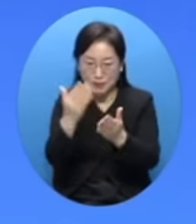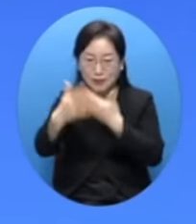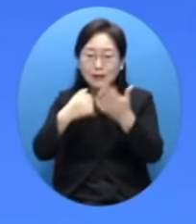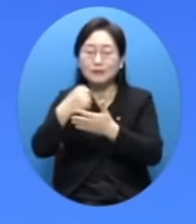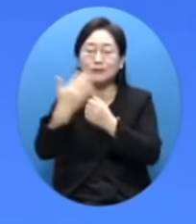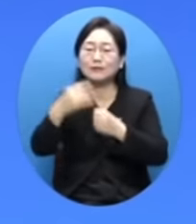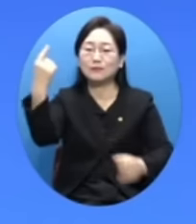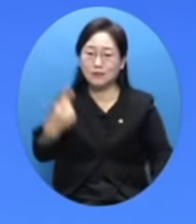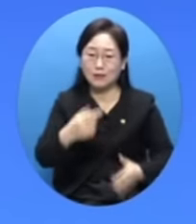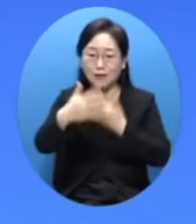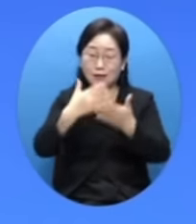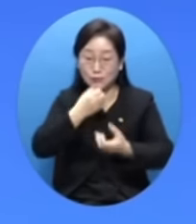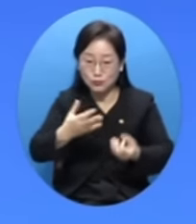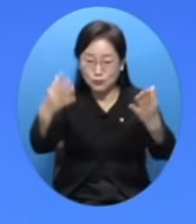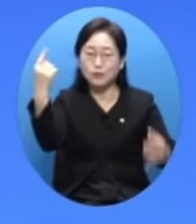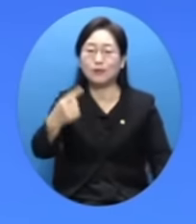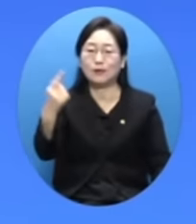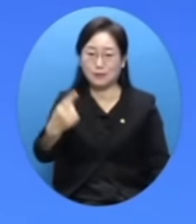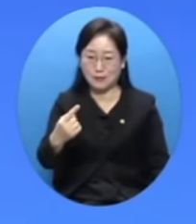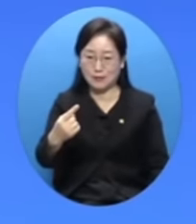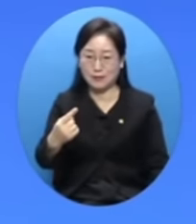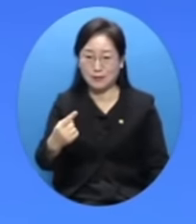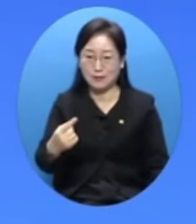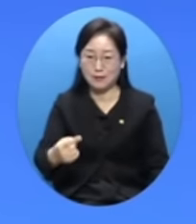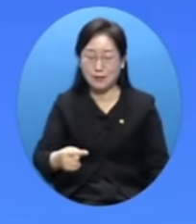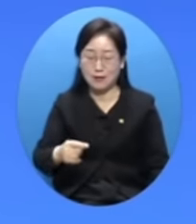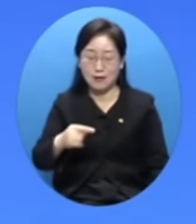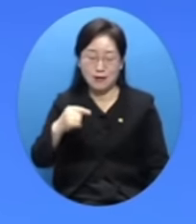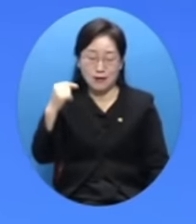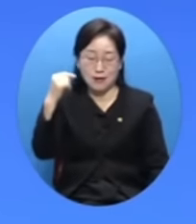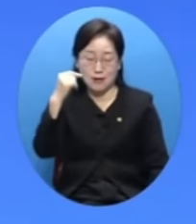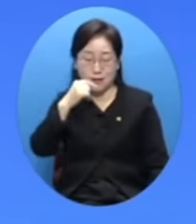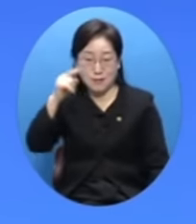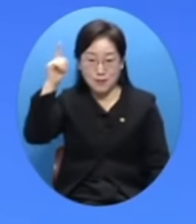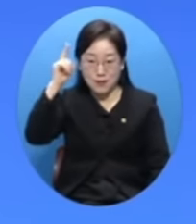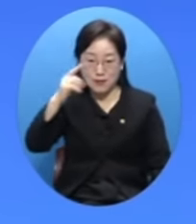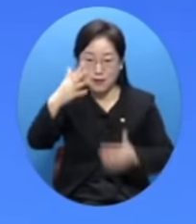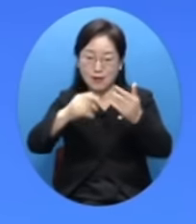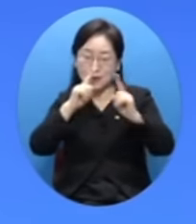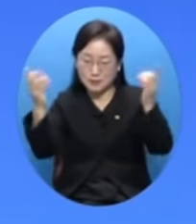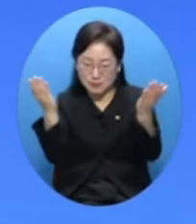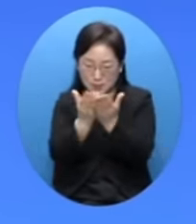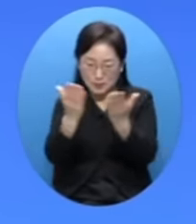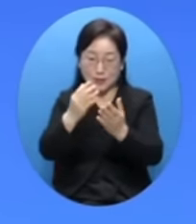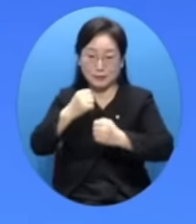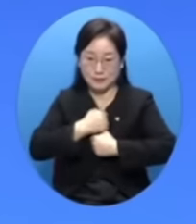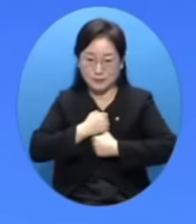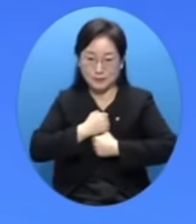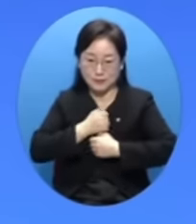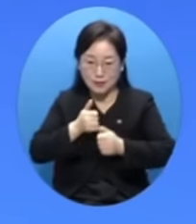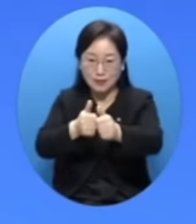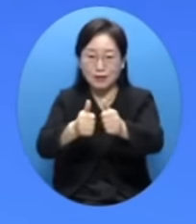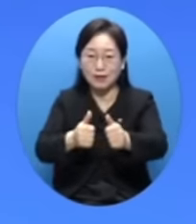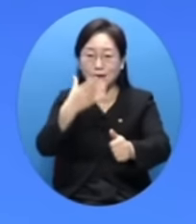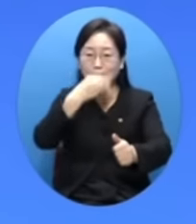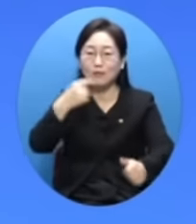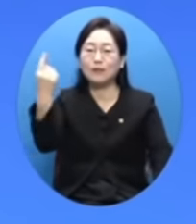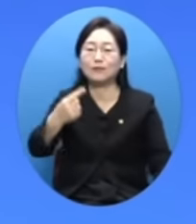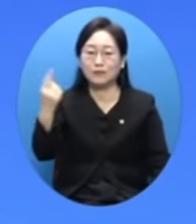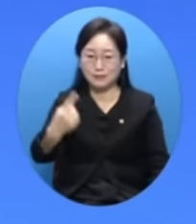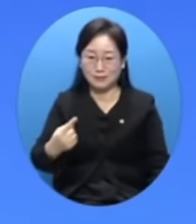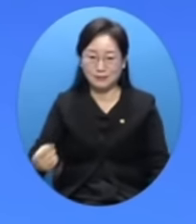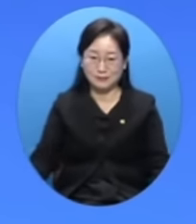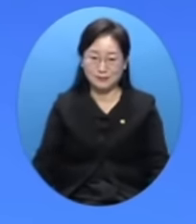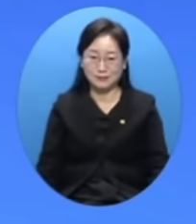임하고 하나님의 축복이 임하게 되는 것입니다 철저하게 말씀의 구권에서 서서 말씀대로 살아가면 우리는 복 있는 인생을 살아가게 되는